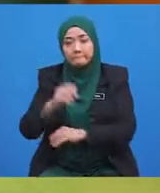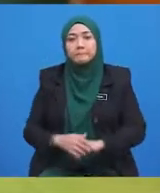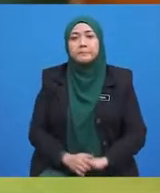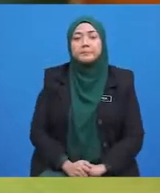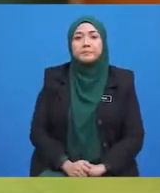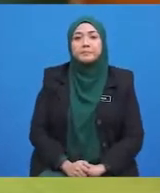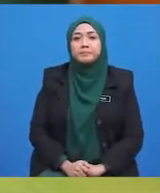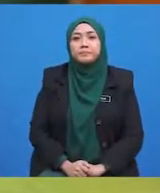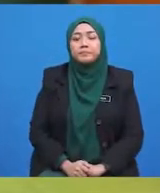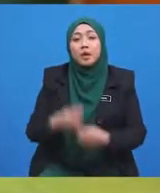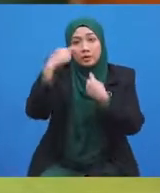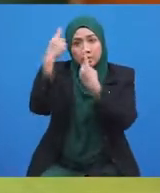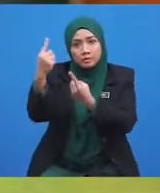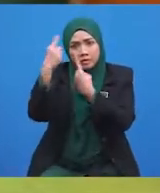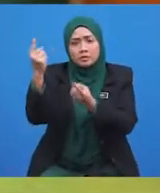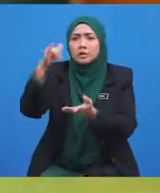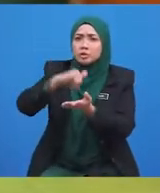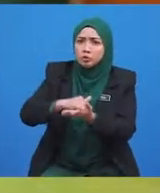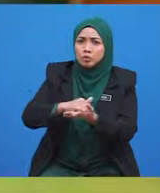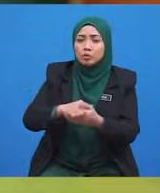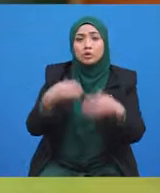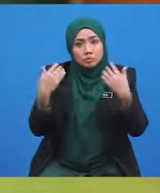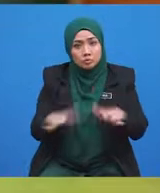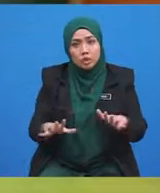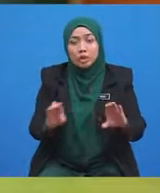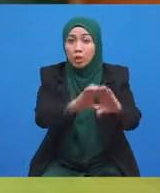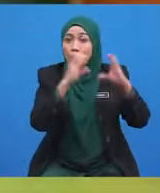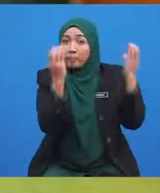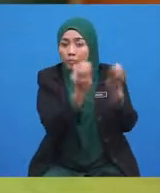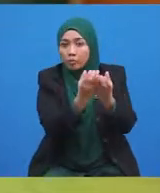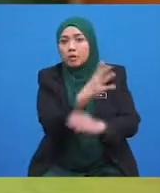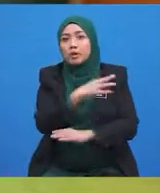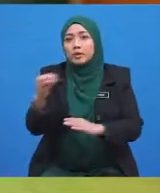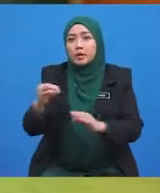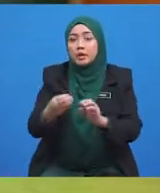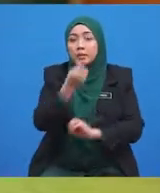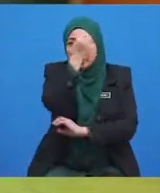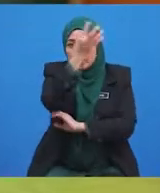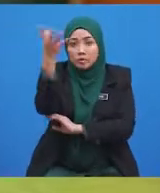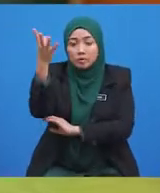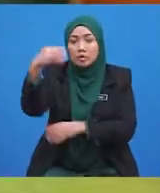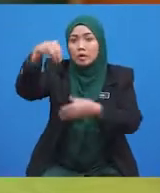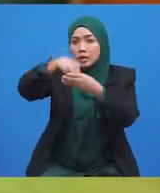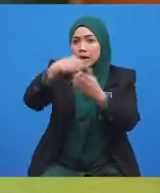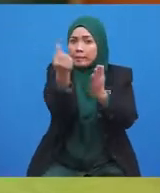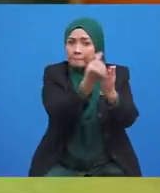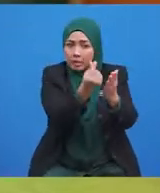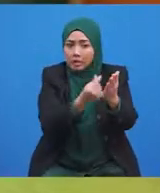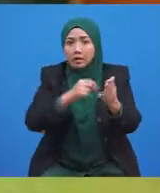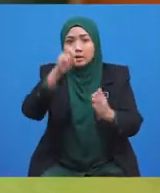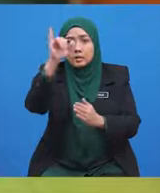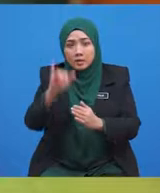Malaysia. Data-data tersebut telah dikumpul dan diterjemahkan dalam bentuk grafik yang sangat